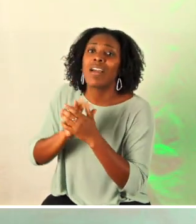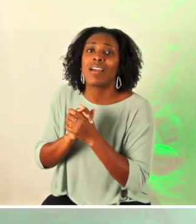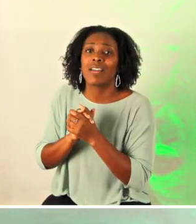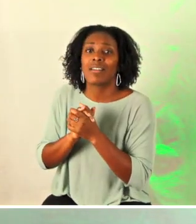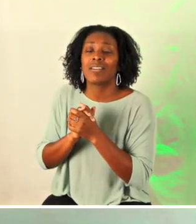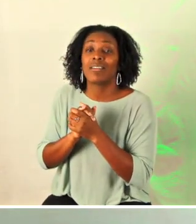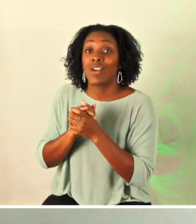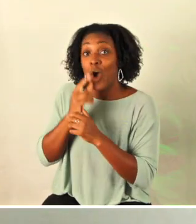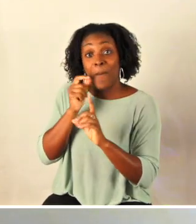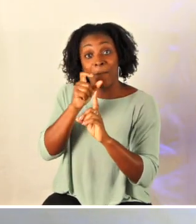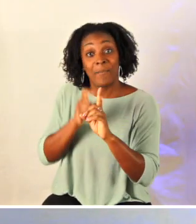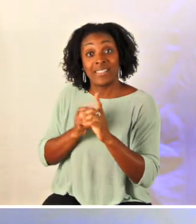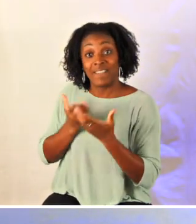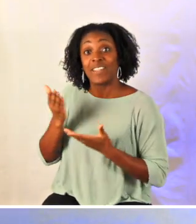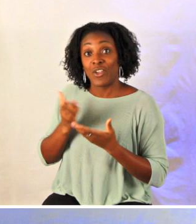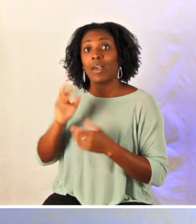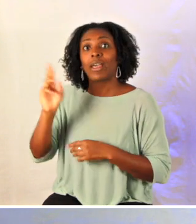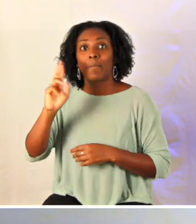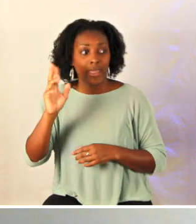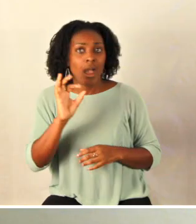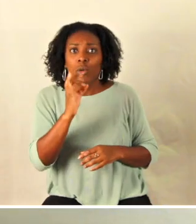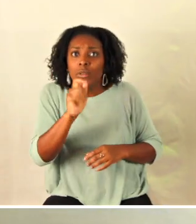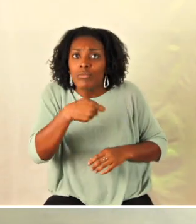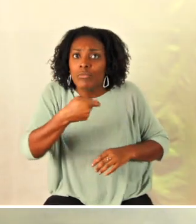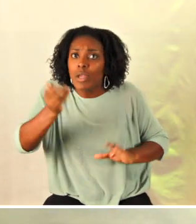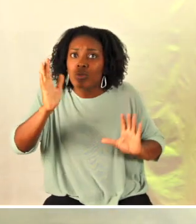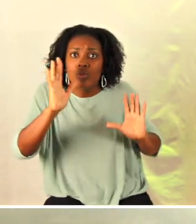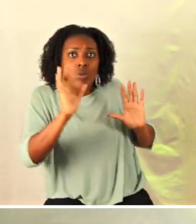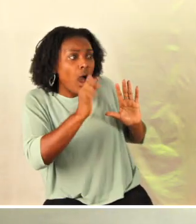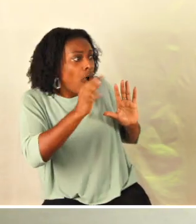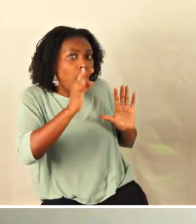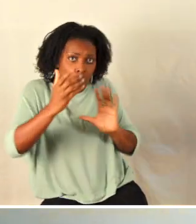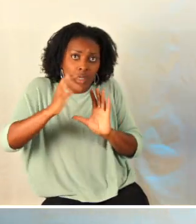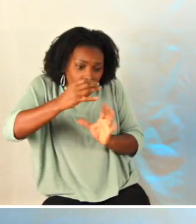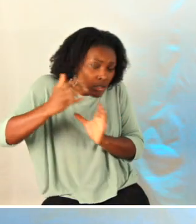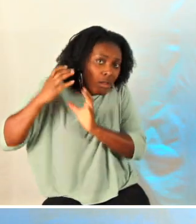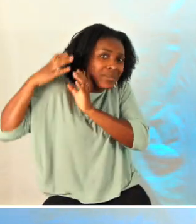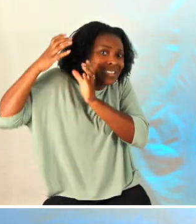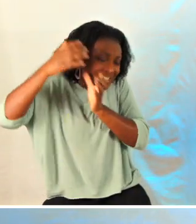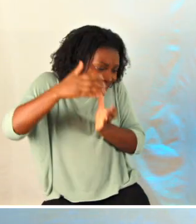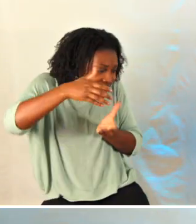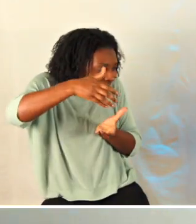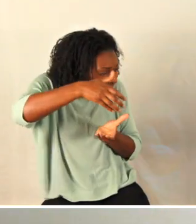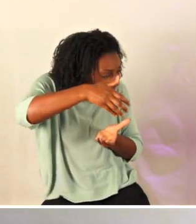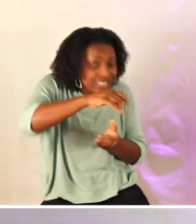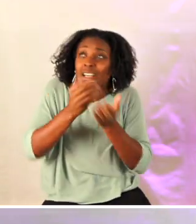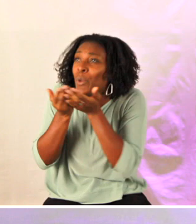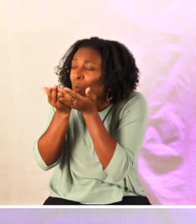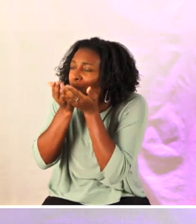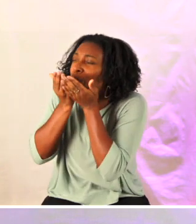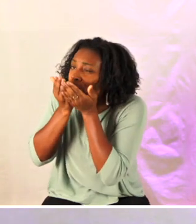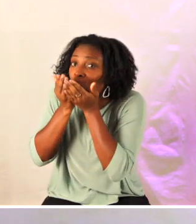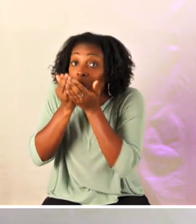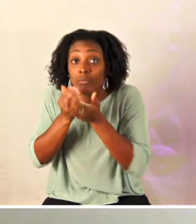Et cet homme-là, Rebecca va en prendre soin, elle va s'empresser de baisser sa cruche et de lui donner de l'eau à cet homme-là. Pourtant, elle ne le